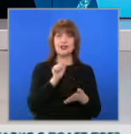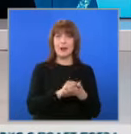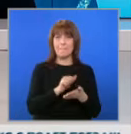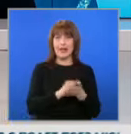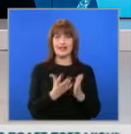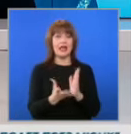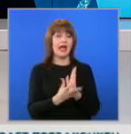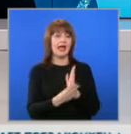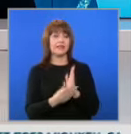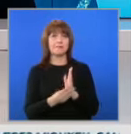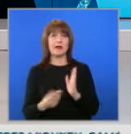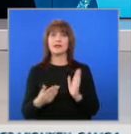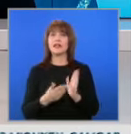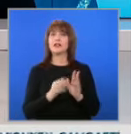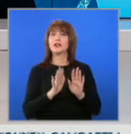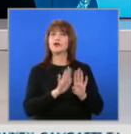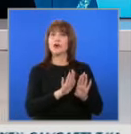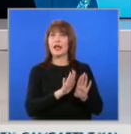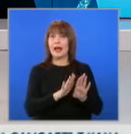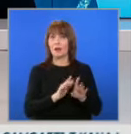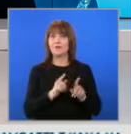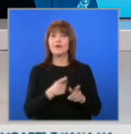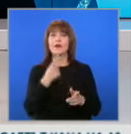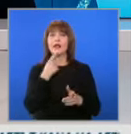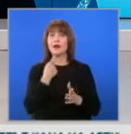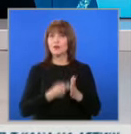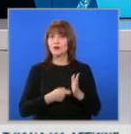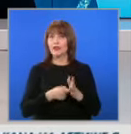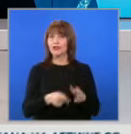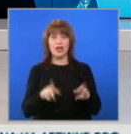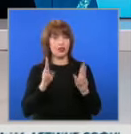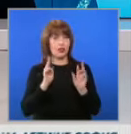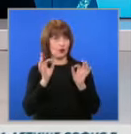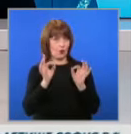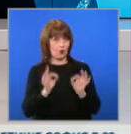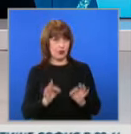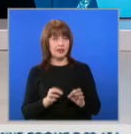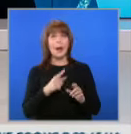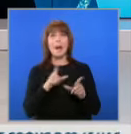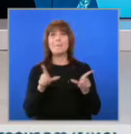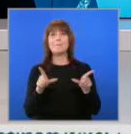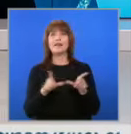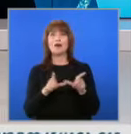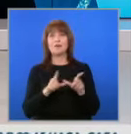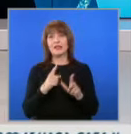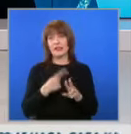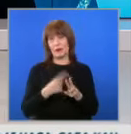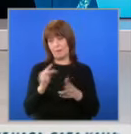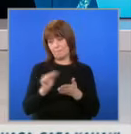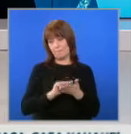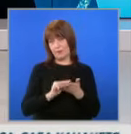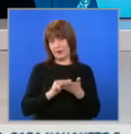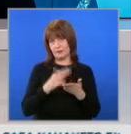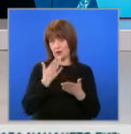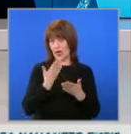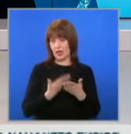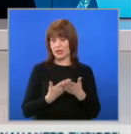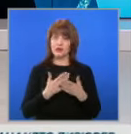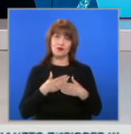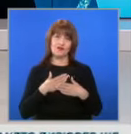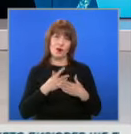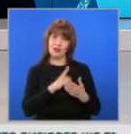експерти срещу него. От синода потвърдиха, че решението е окончателно, тъй като митрополит Николай писменно е заявил